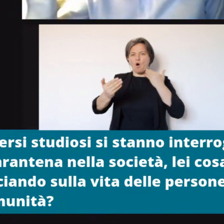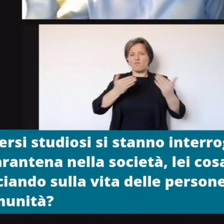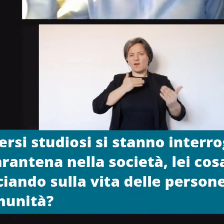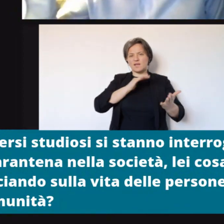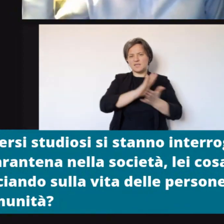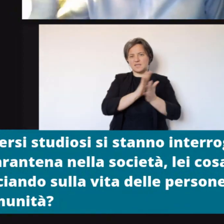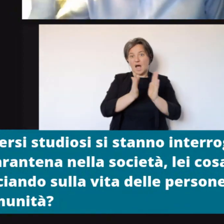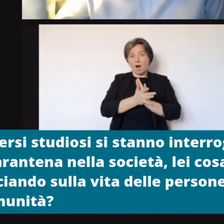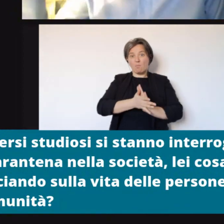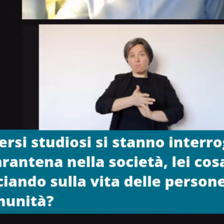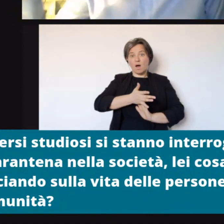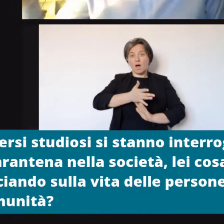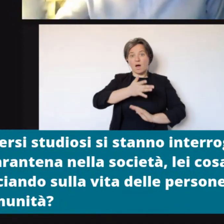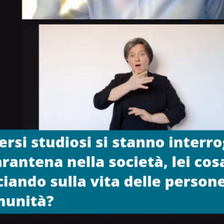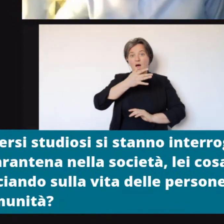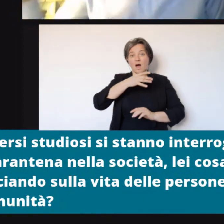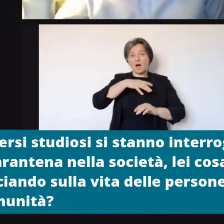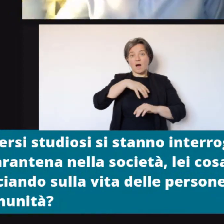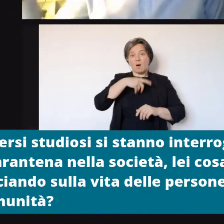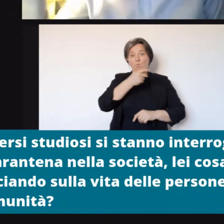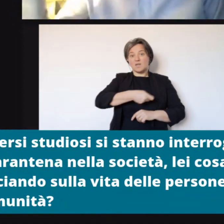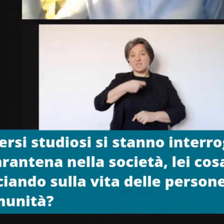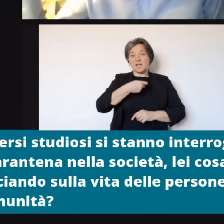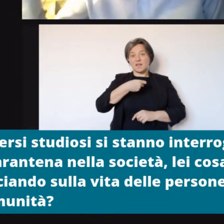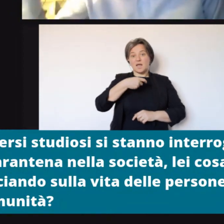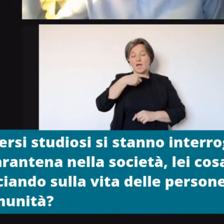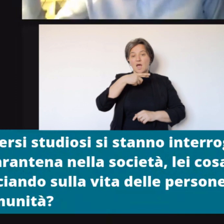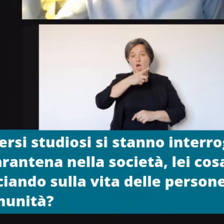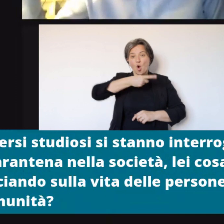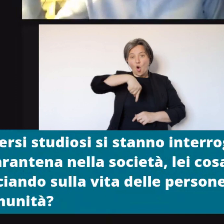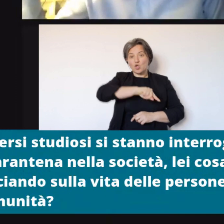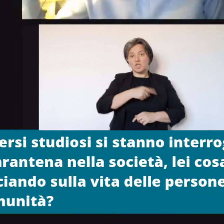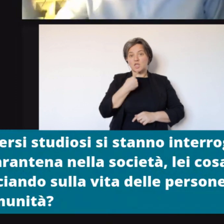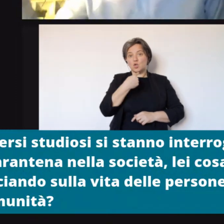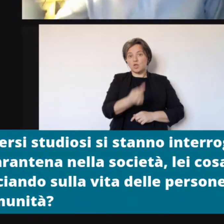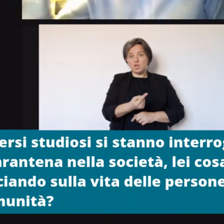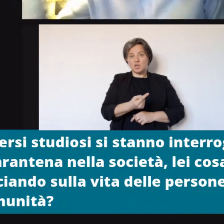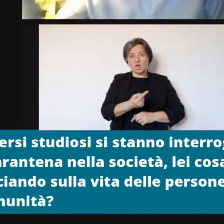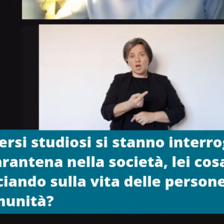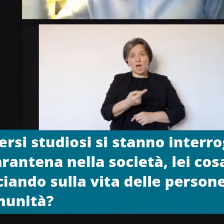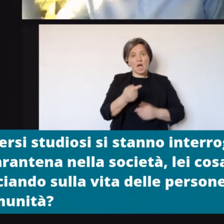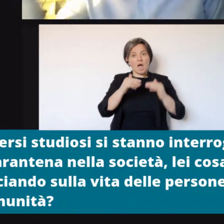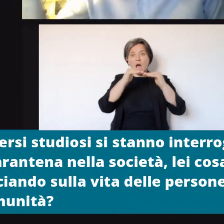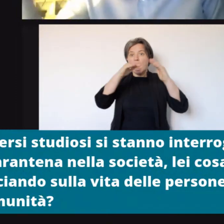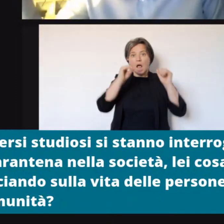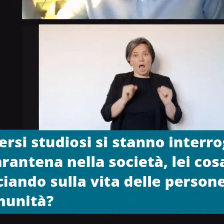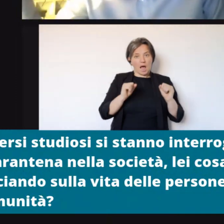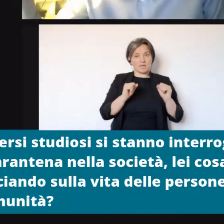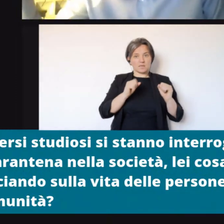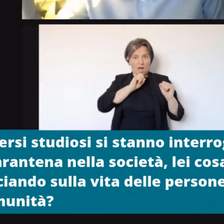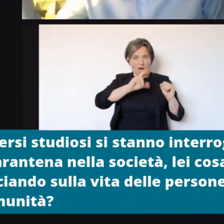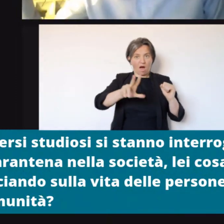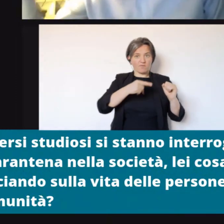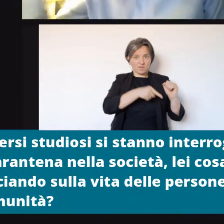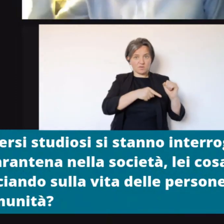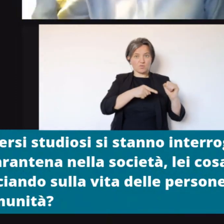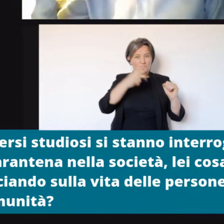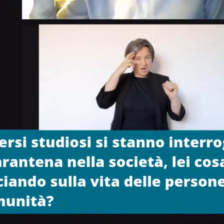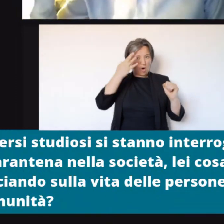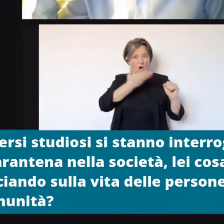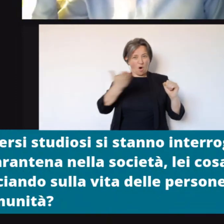del Consiglio che ci dice che dovremo rimanere a casa, che non potremo andare a messa,